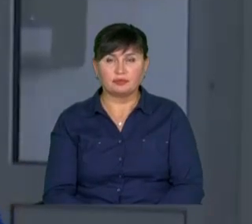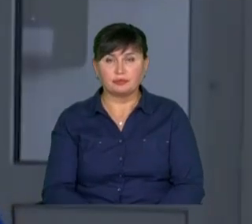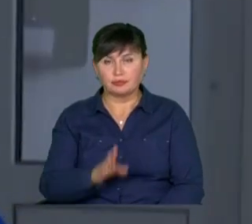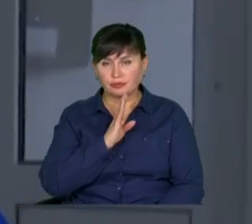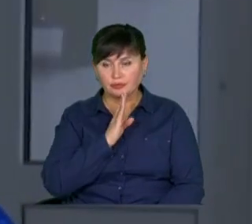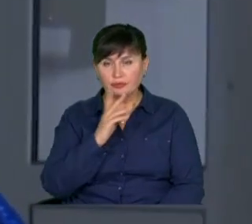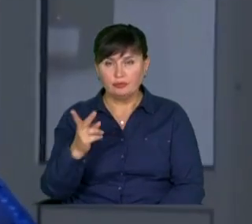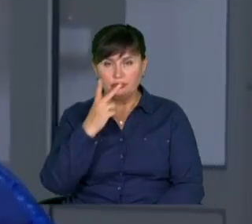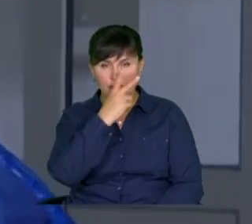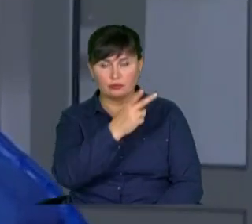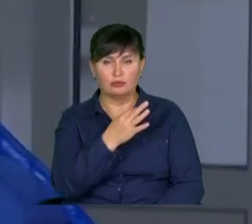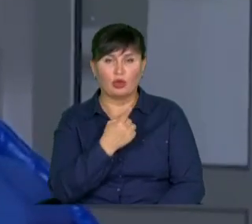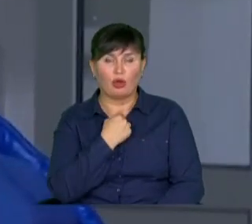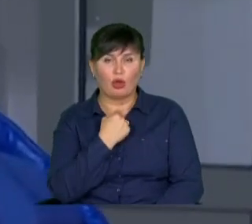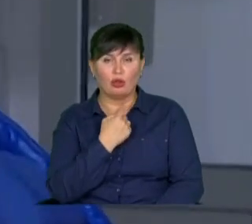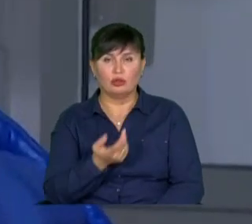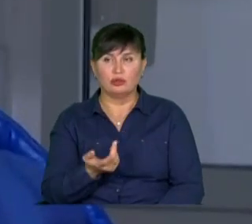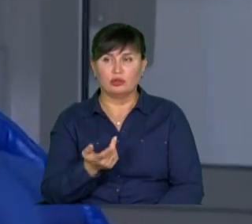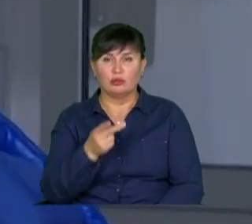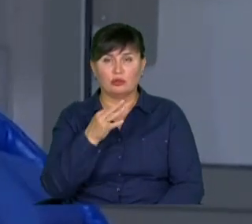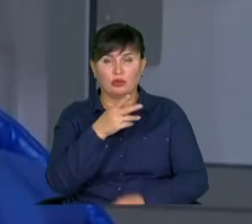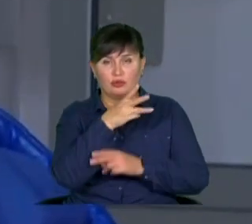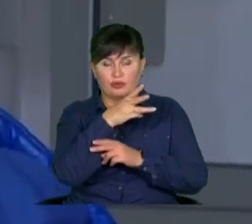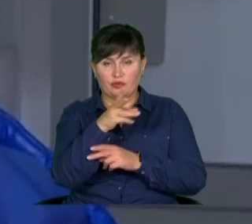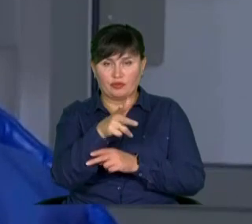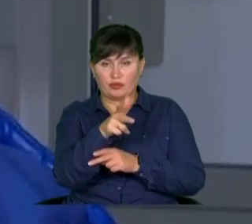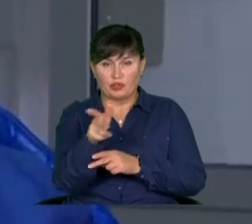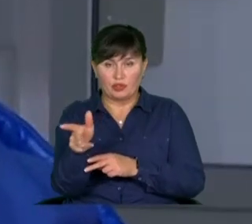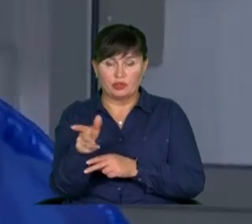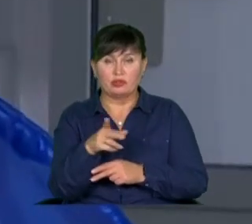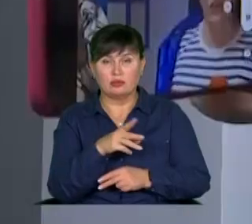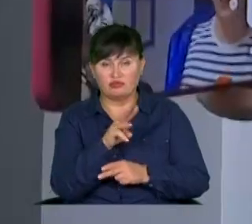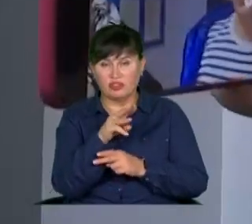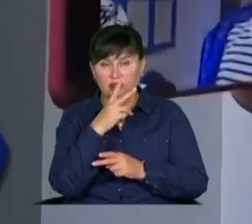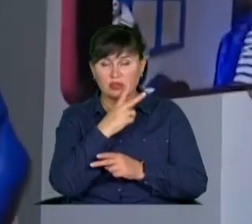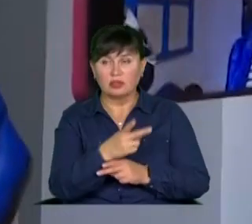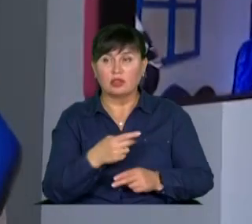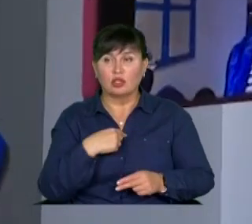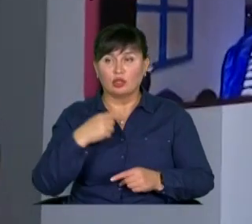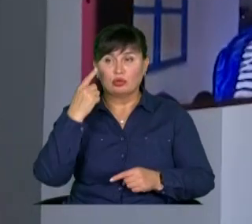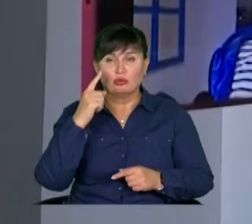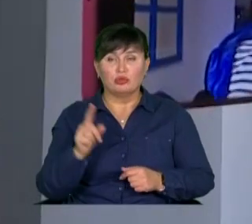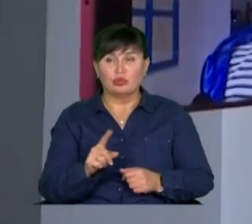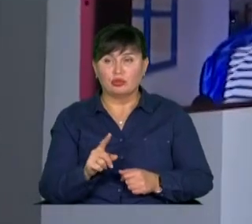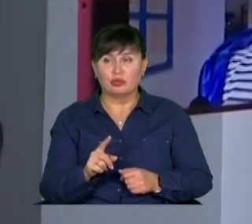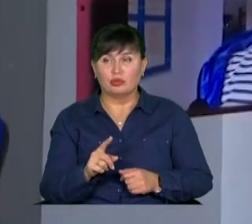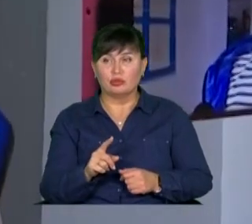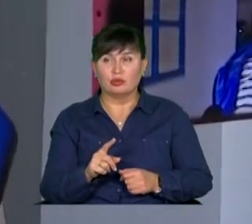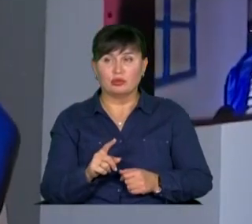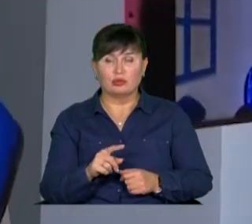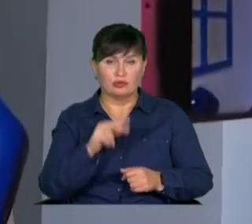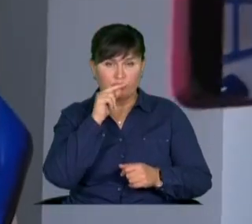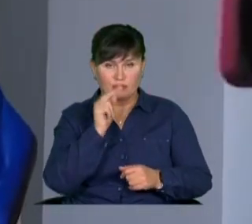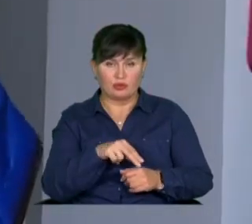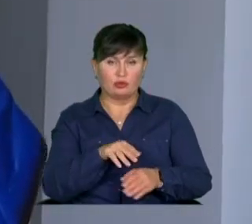уже по голосу и по видео, по телосложению его. Я считаю, что его вина